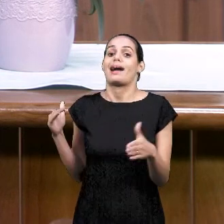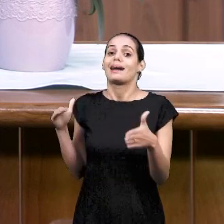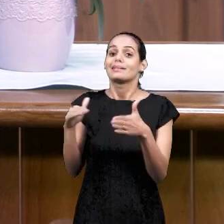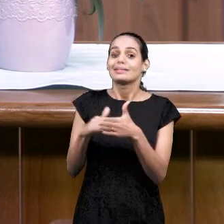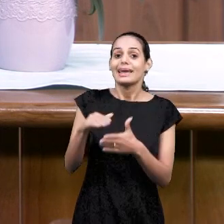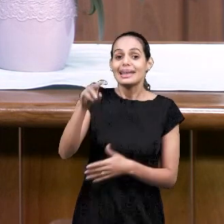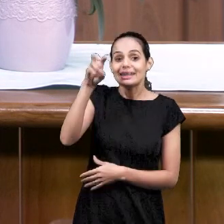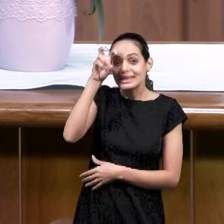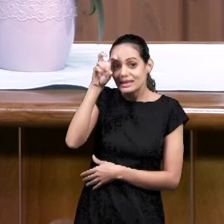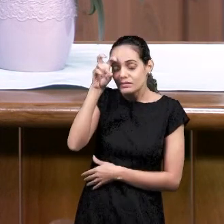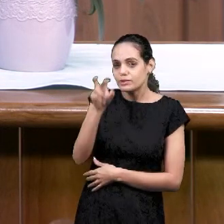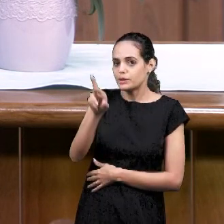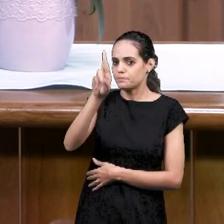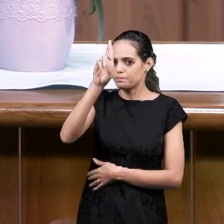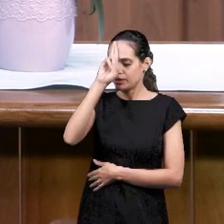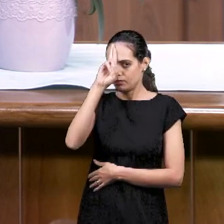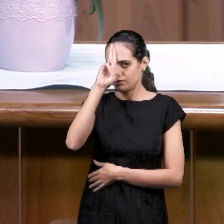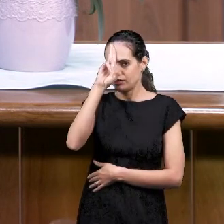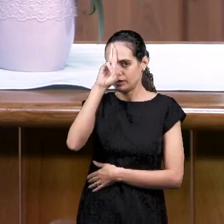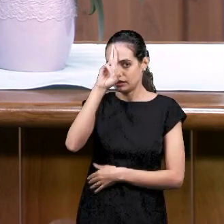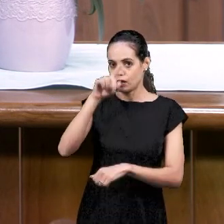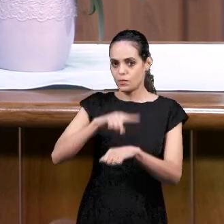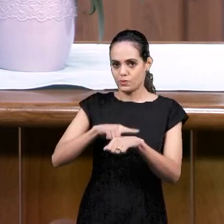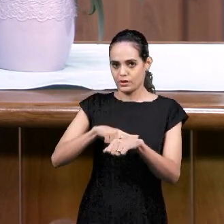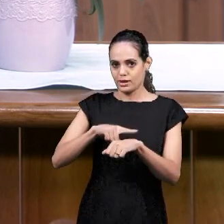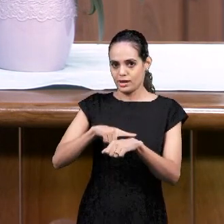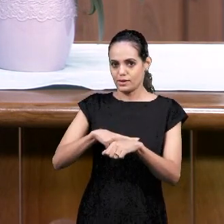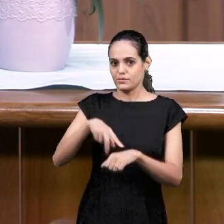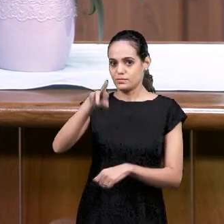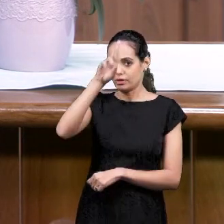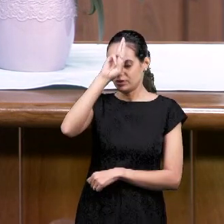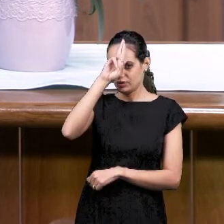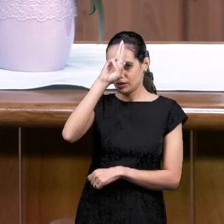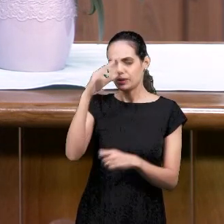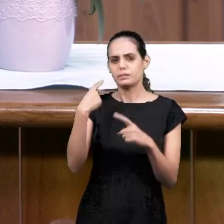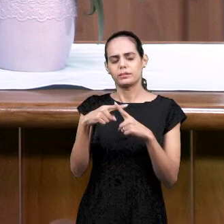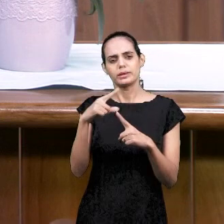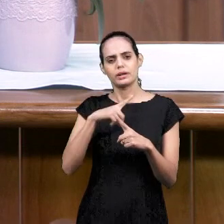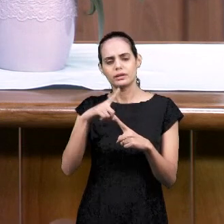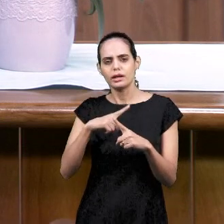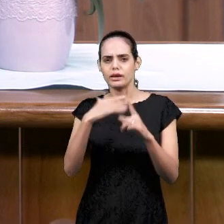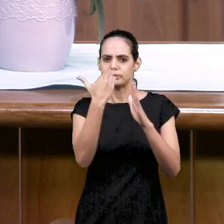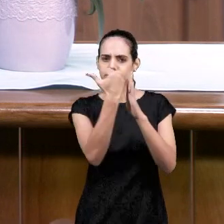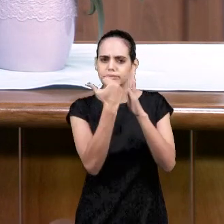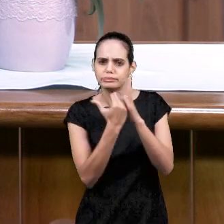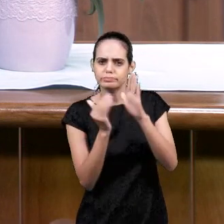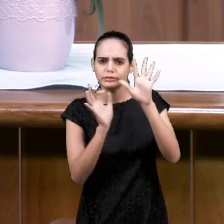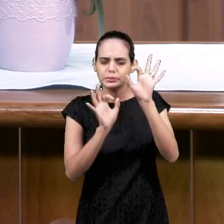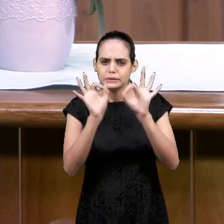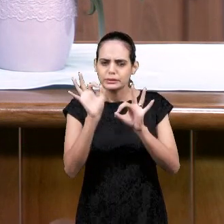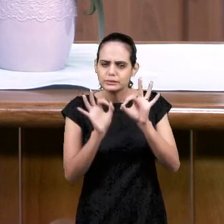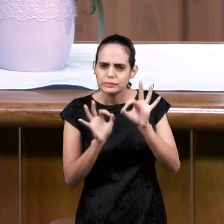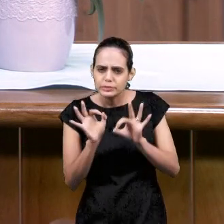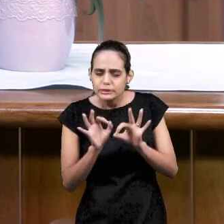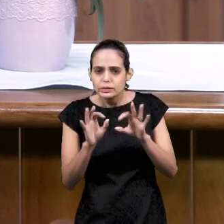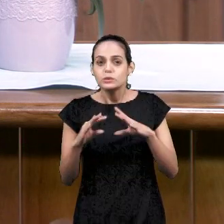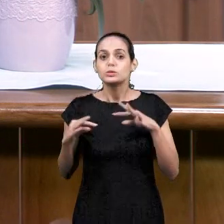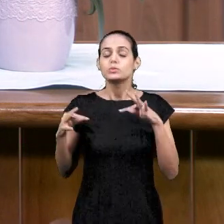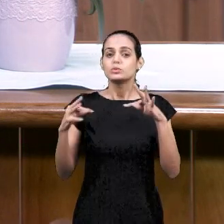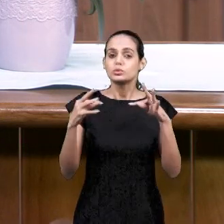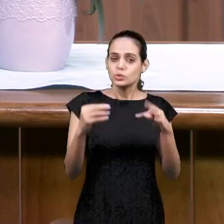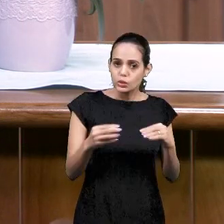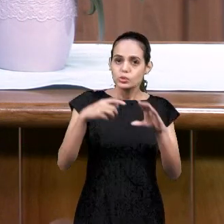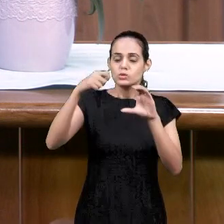jusqu'à jeudi midi. Parce que nous avons toute une programmation d'enregistrement.